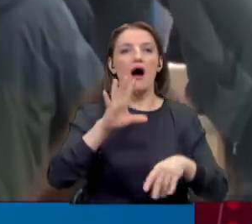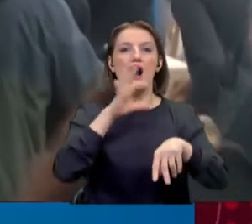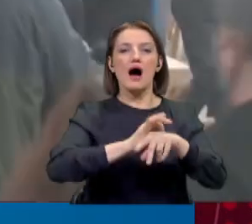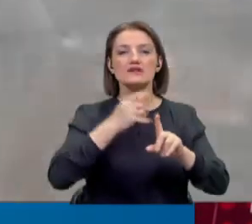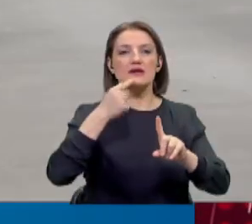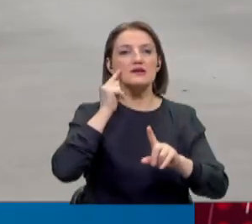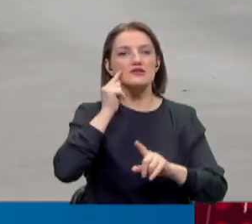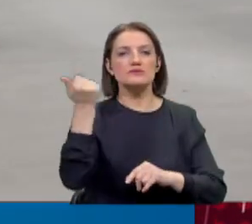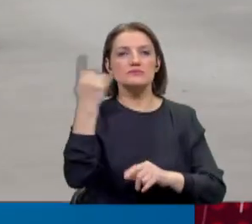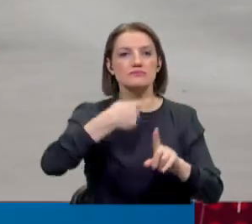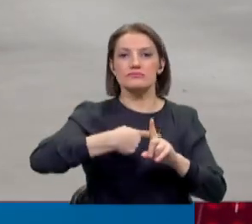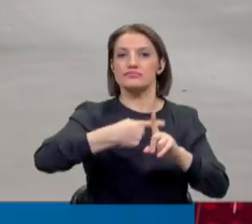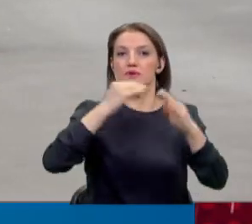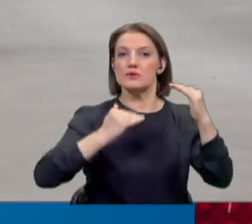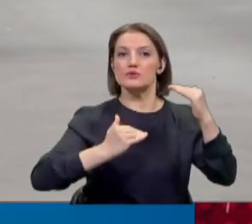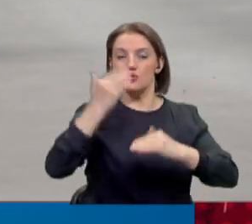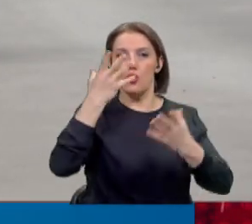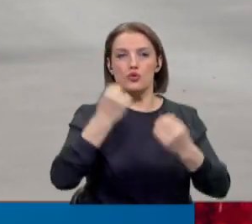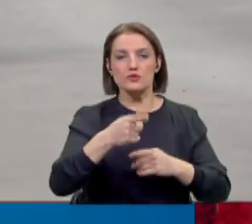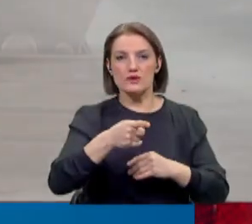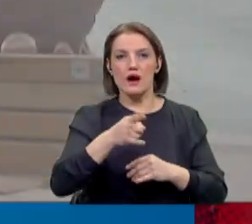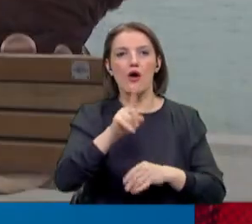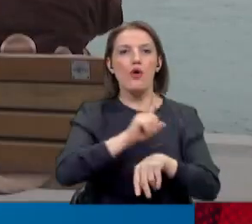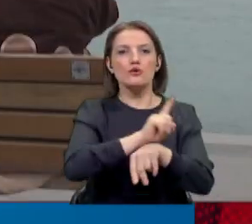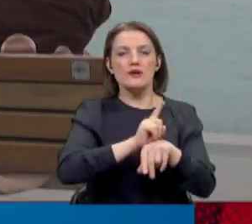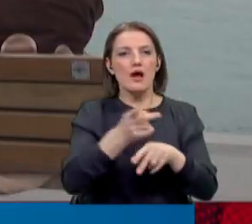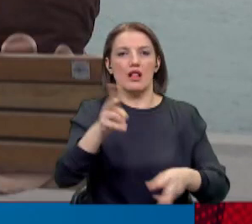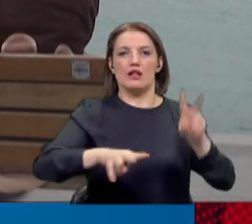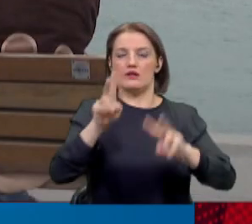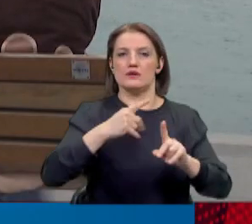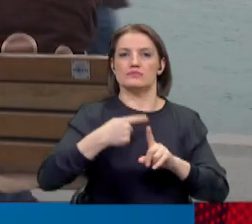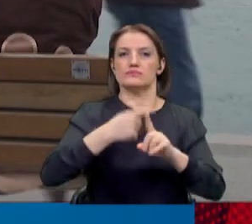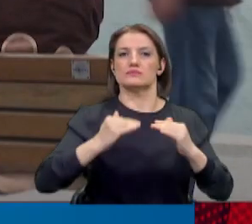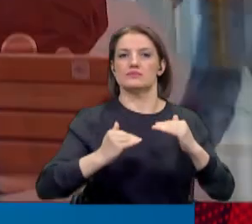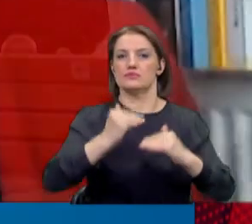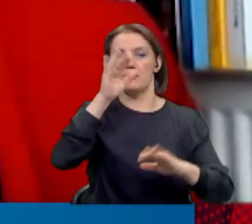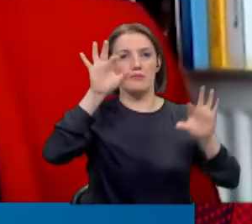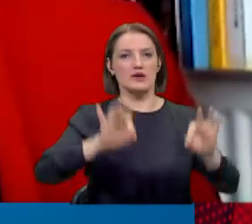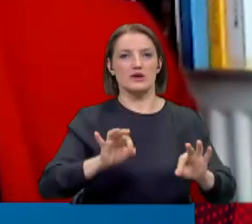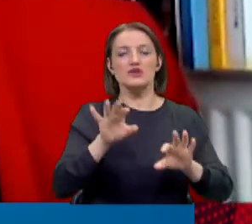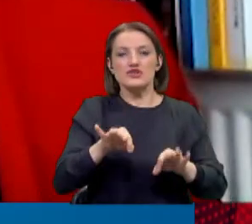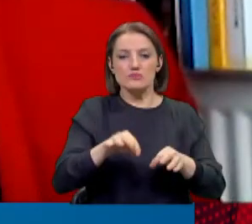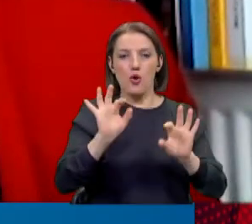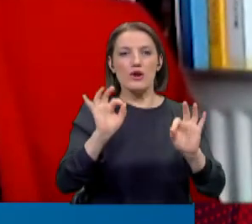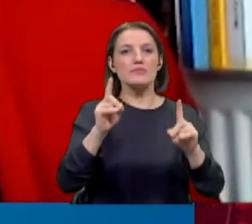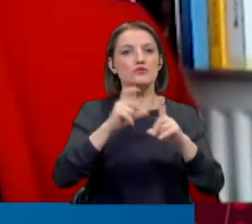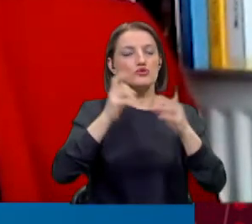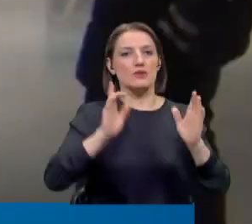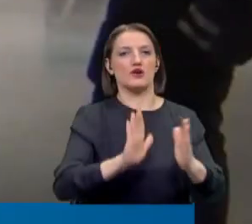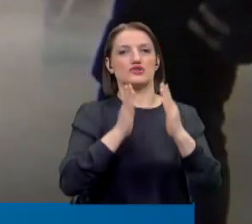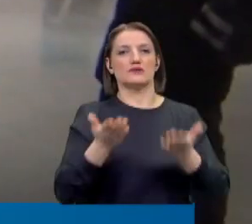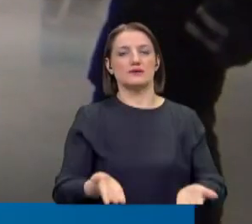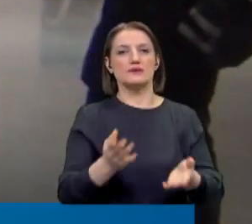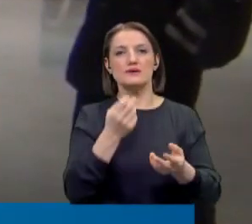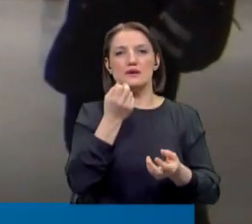ettiği sürece sayı arttıkça o zaman tekrar Özcan kayıtları da akmaya başlayacak işte Şu anda öyle bir durumla karşı karşıyayız